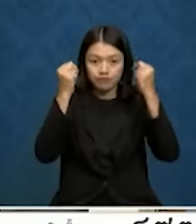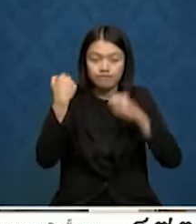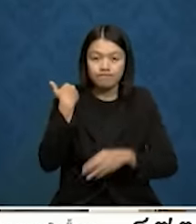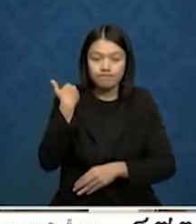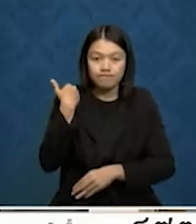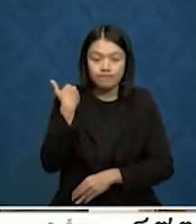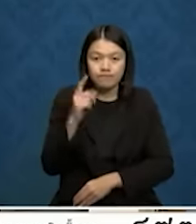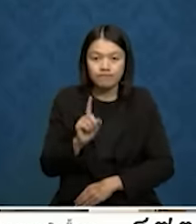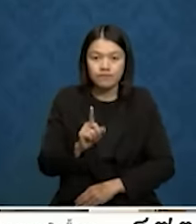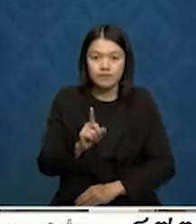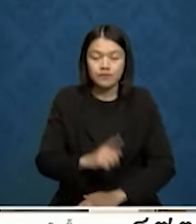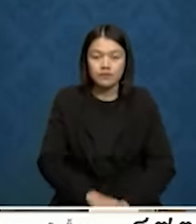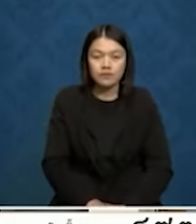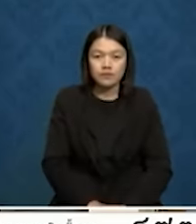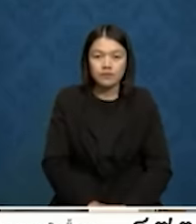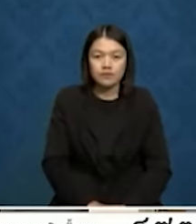ไม่ครับ